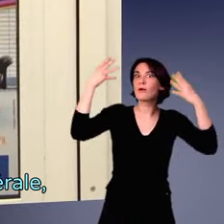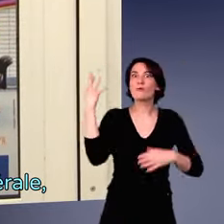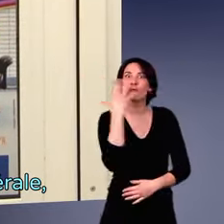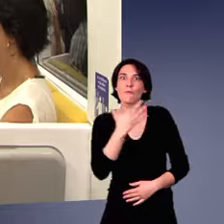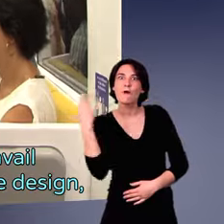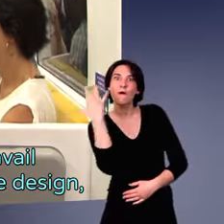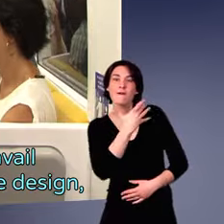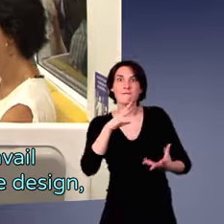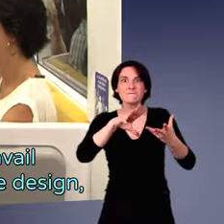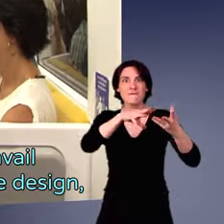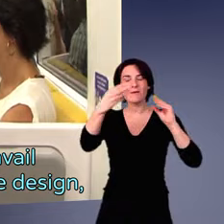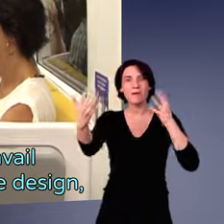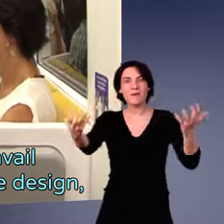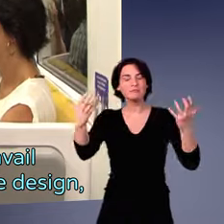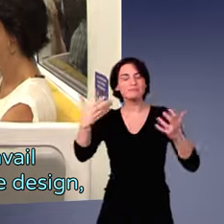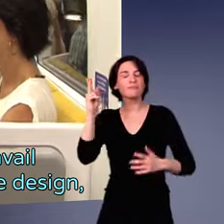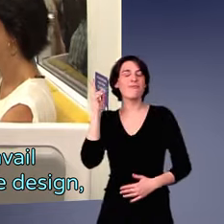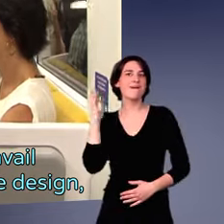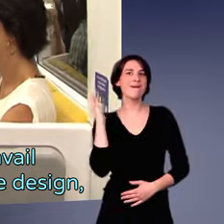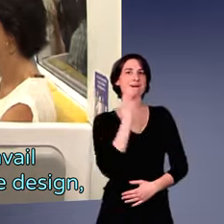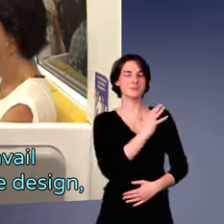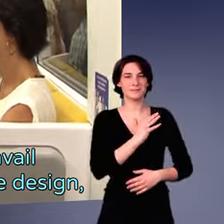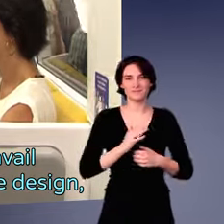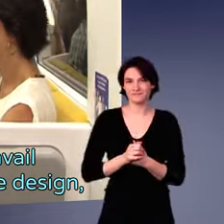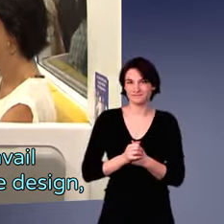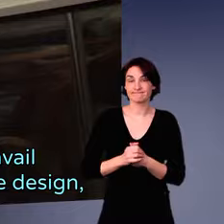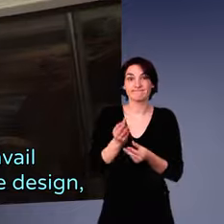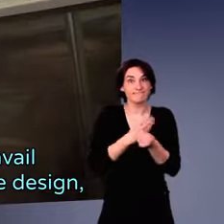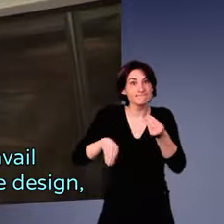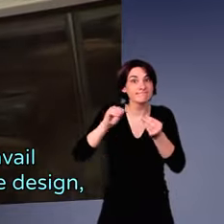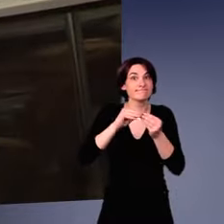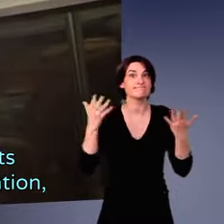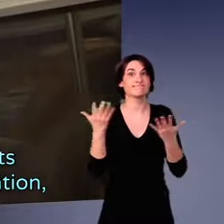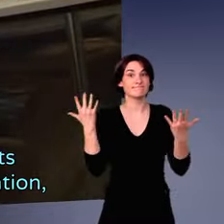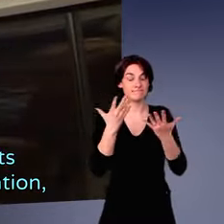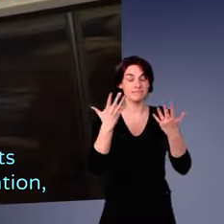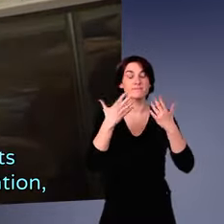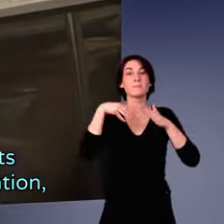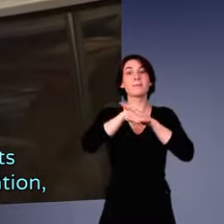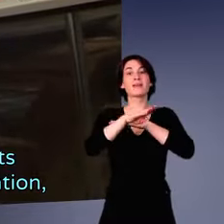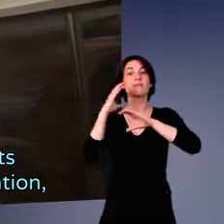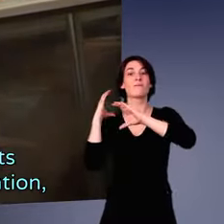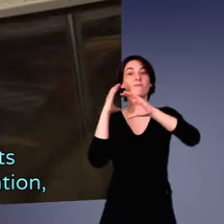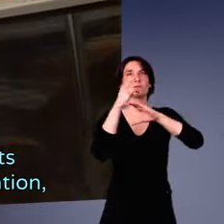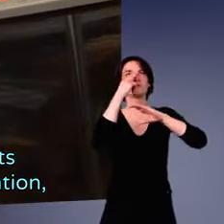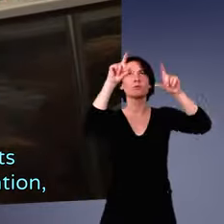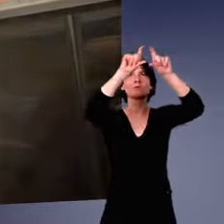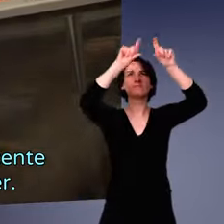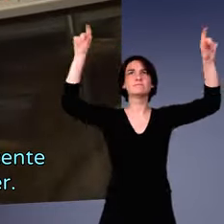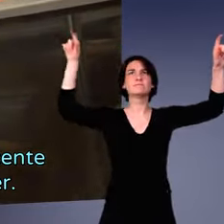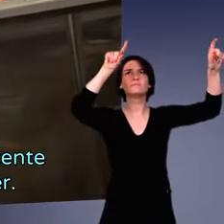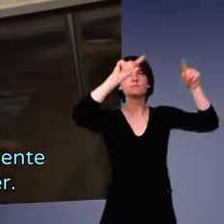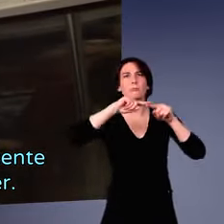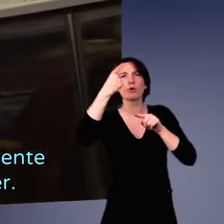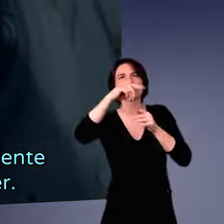générale plus agréable grâce au travail sur la lumière les couleurs et le design des bandeaux déroulants annoncent la prochaine station